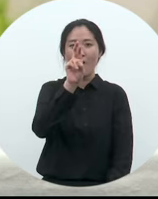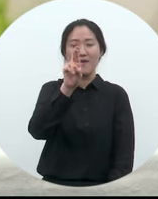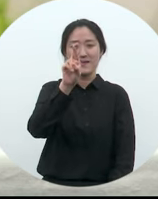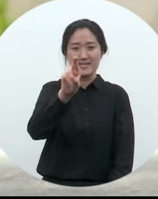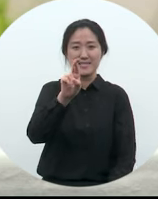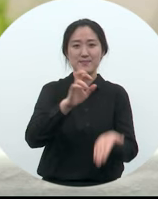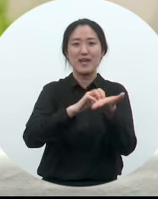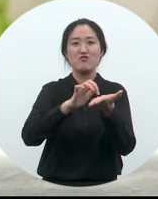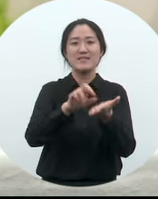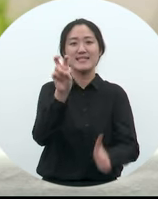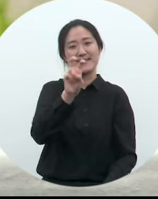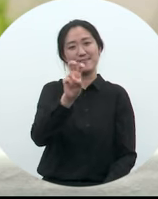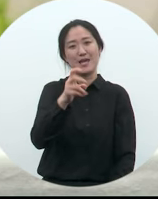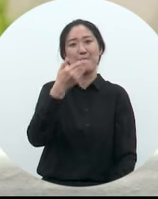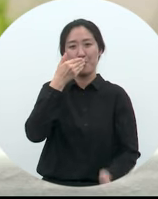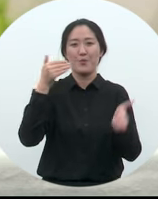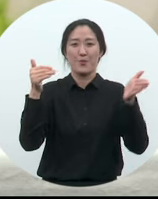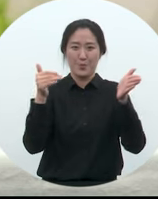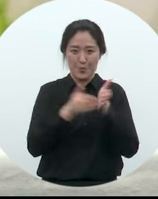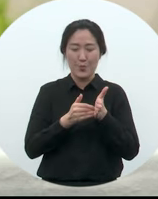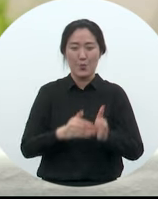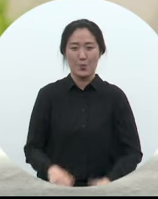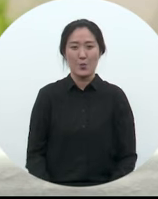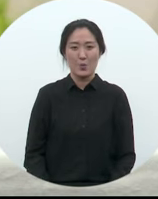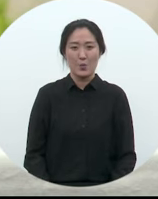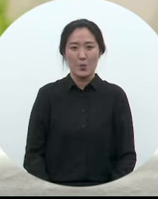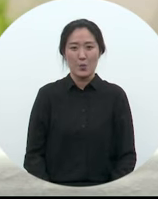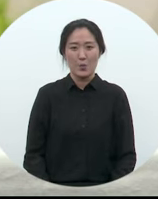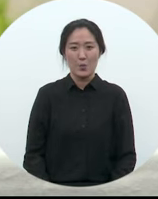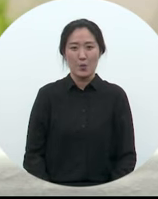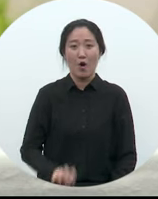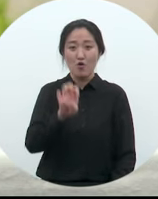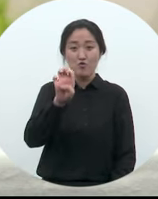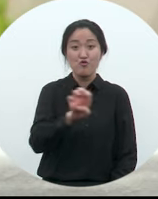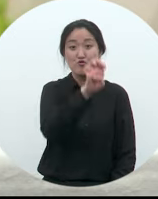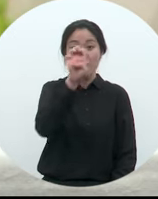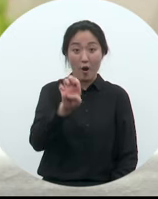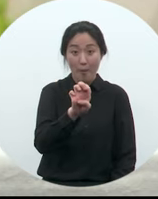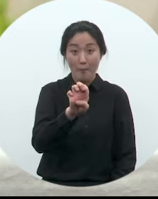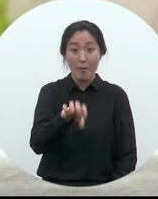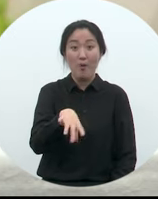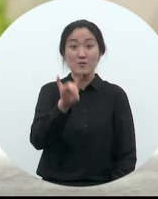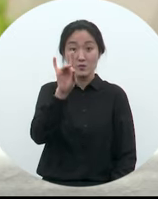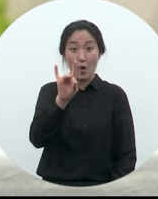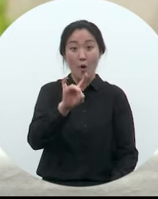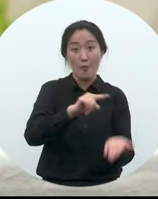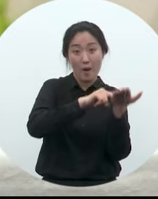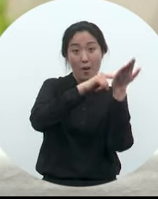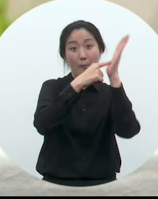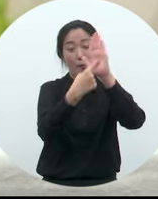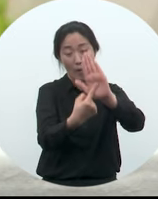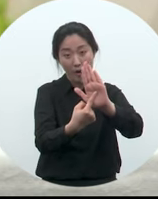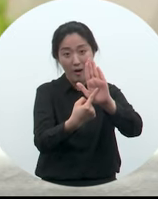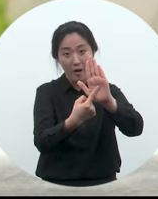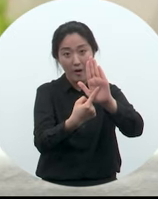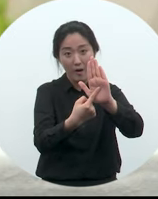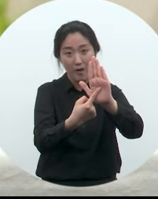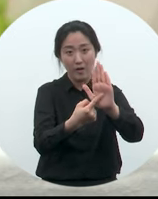드셨다 이렇게 나와 있을 정도고요. 우리나라 인삼이 이 유럽에 최초로 소개된 것은